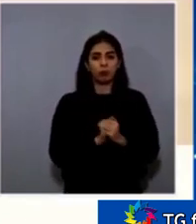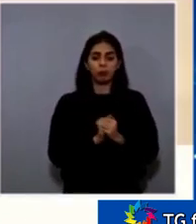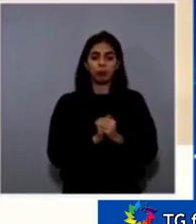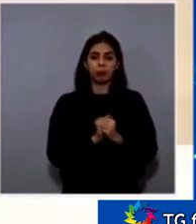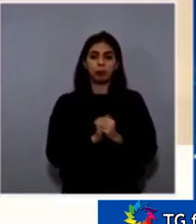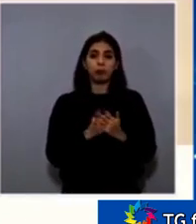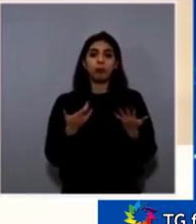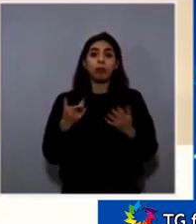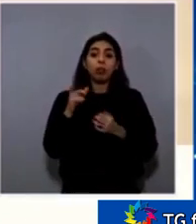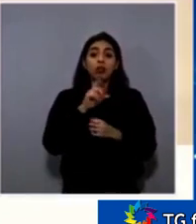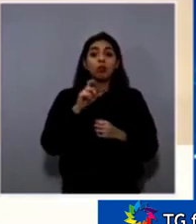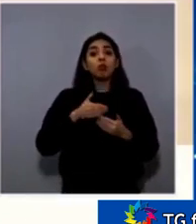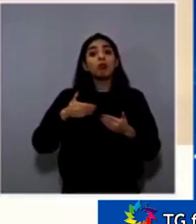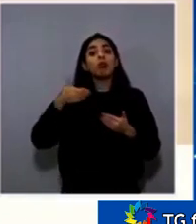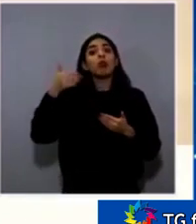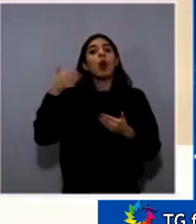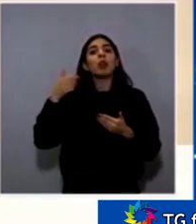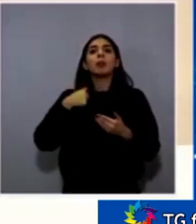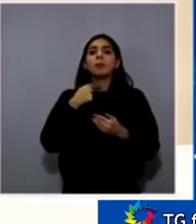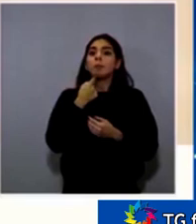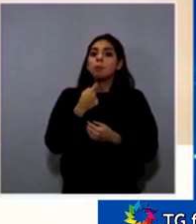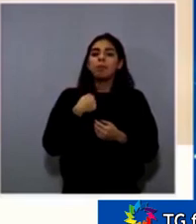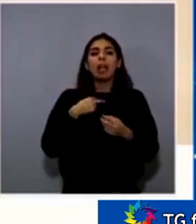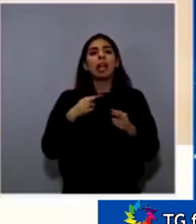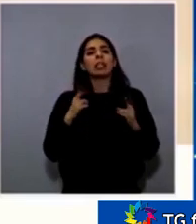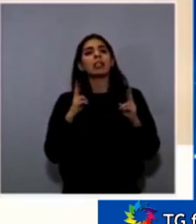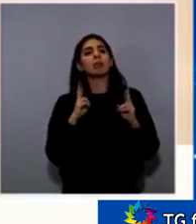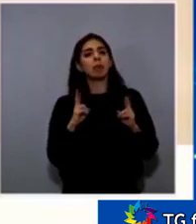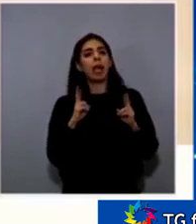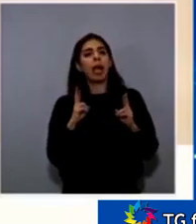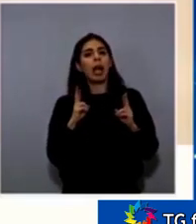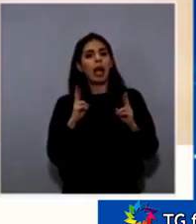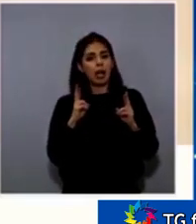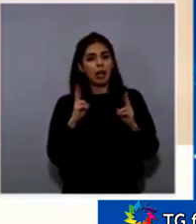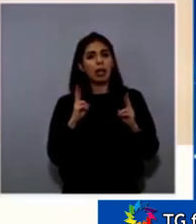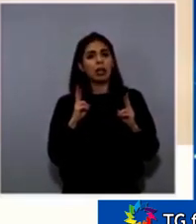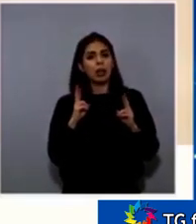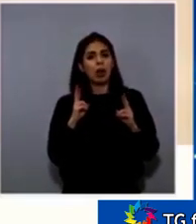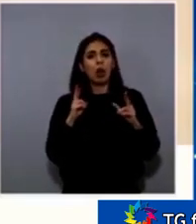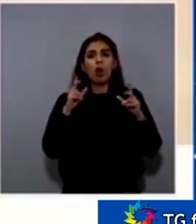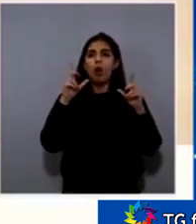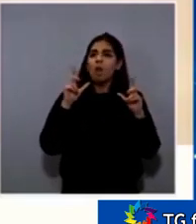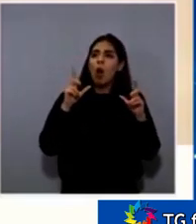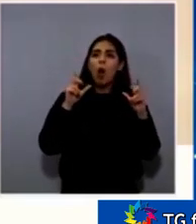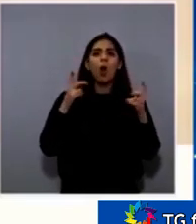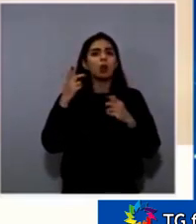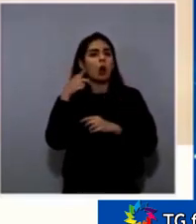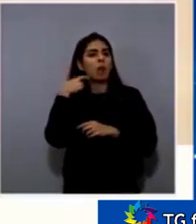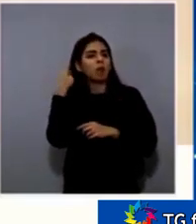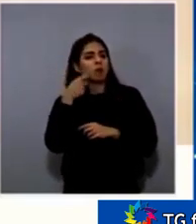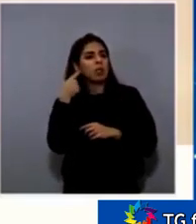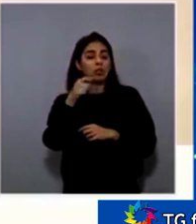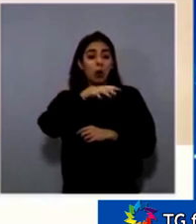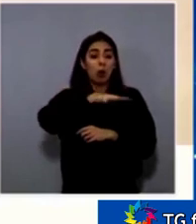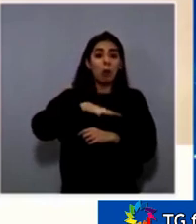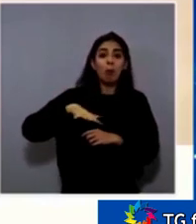auspicato di non vedere mai più le foto e i filmati delle nostre piazze e delle nostre